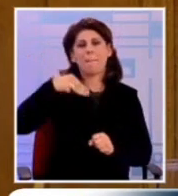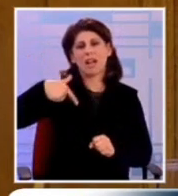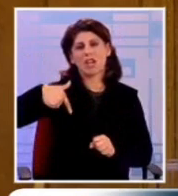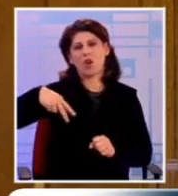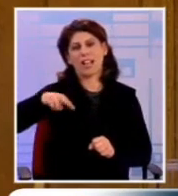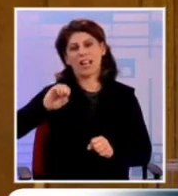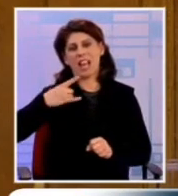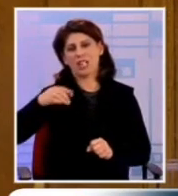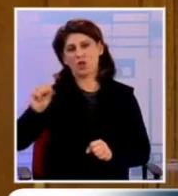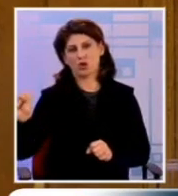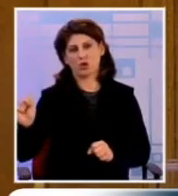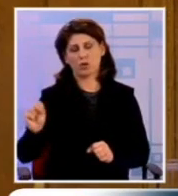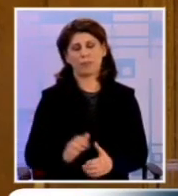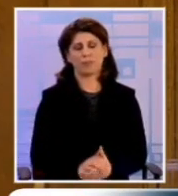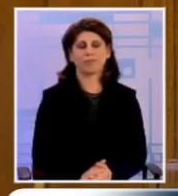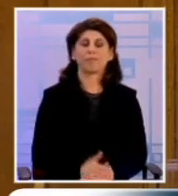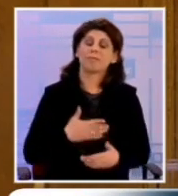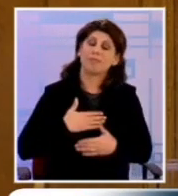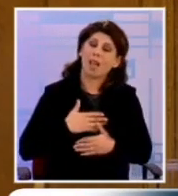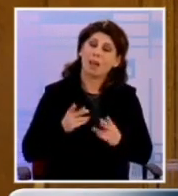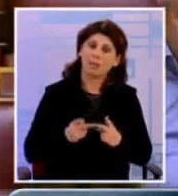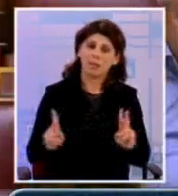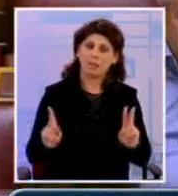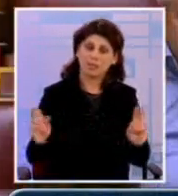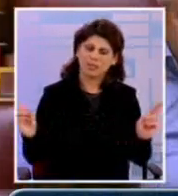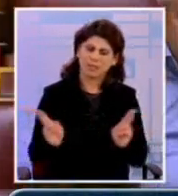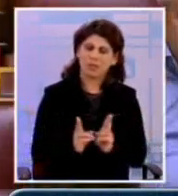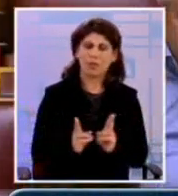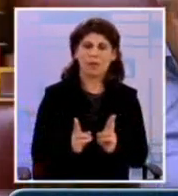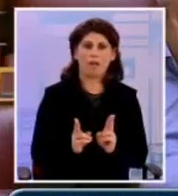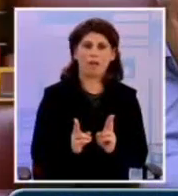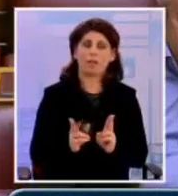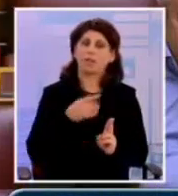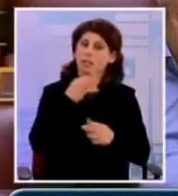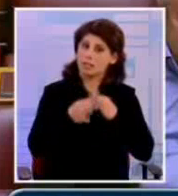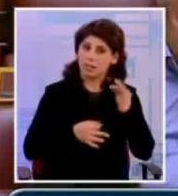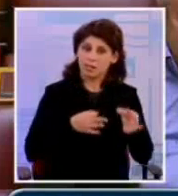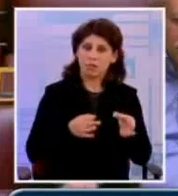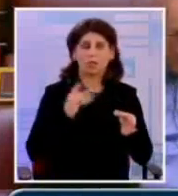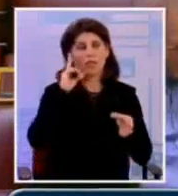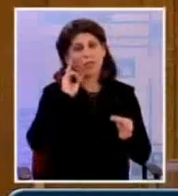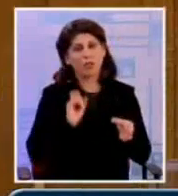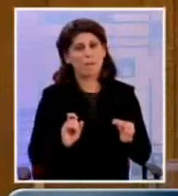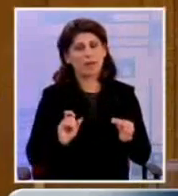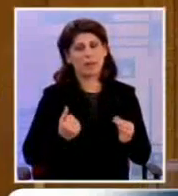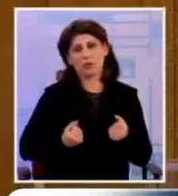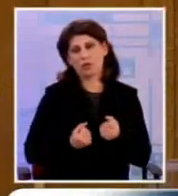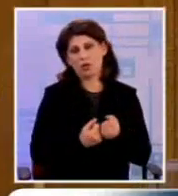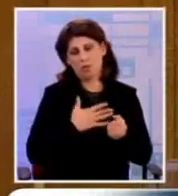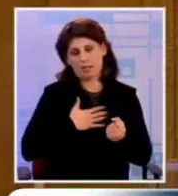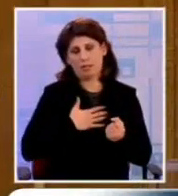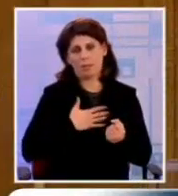Μανώλης Γλέζος. Επιτρέψτε μου συνοπτικά να αναφερθώ στα δεδομένα που